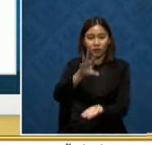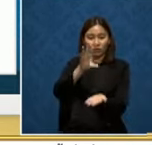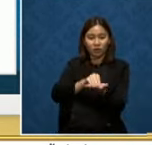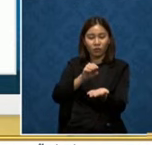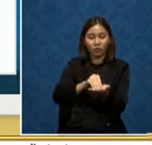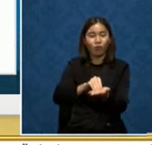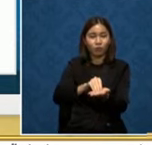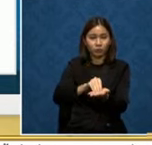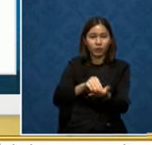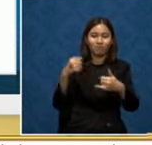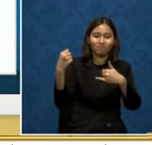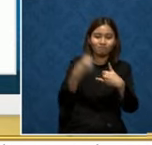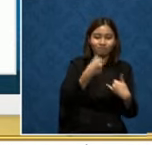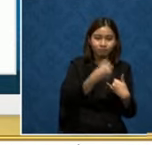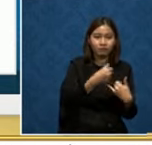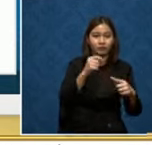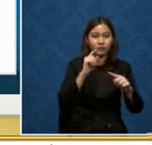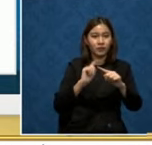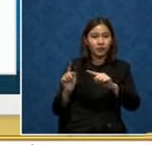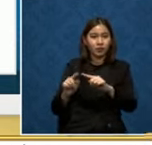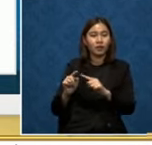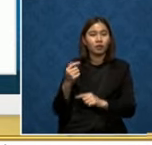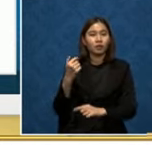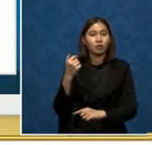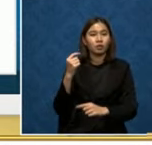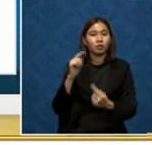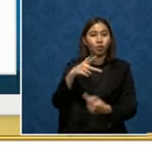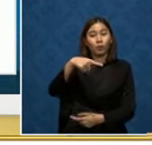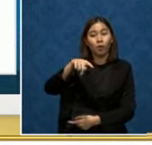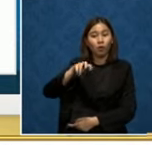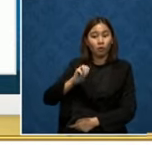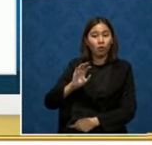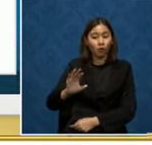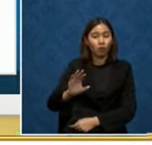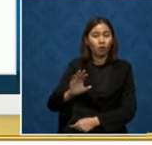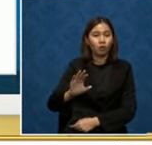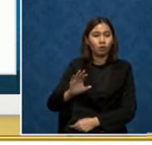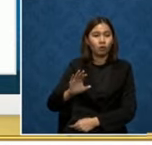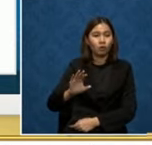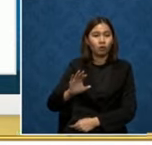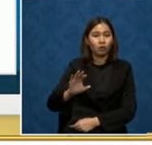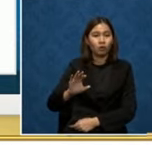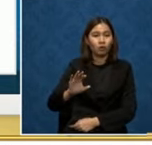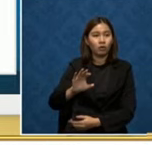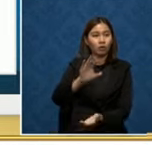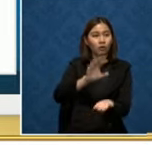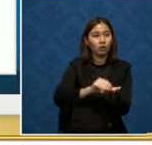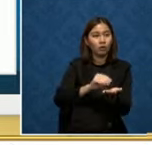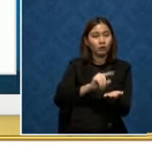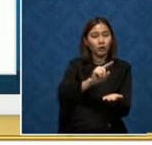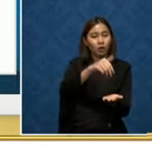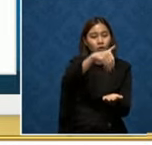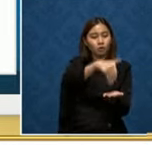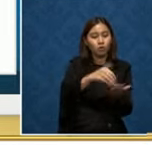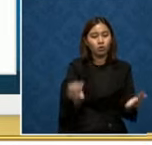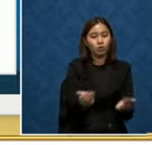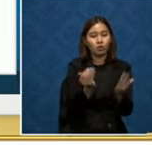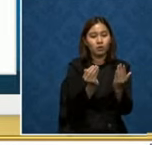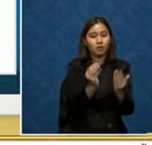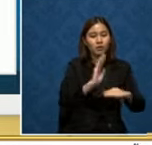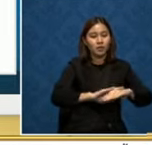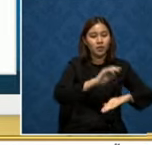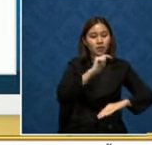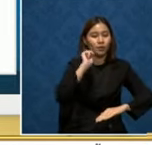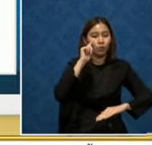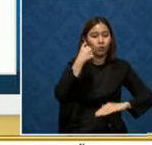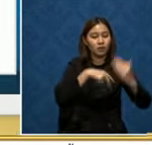มูลสติติวามรนแรงนะครับที่มาจากทางโภโมเอง กับมาจากทางศูนยสองเสริพลงสตรี